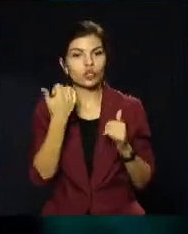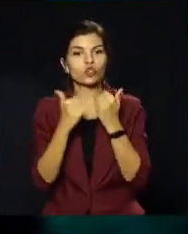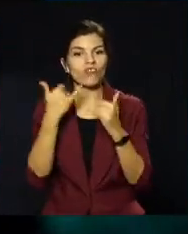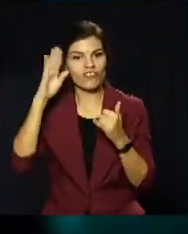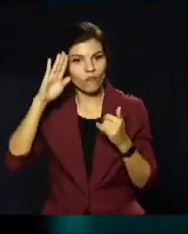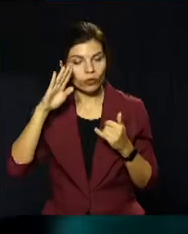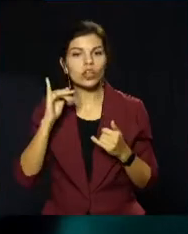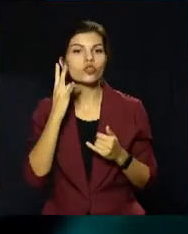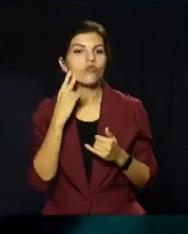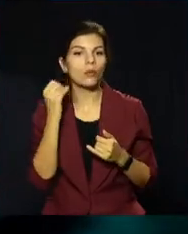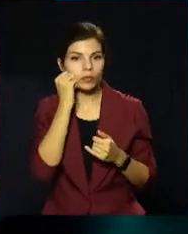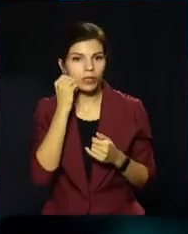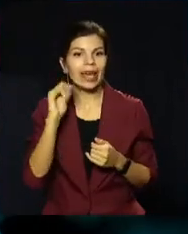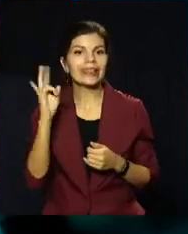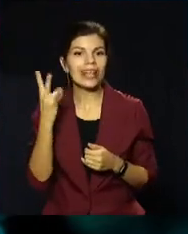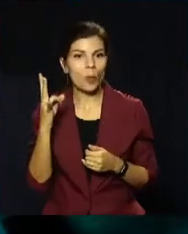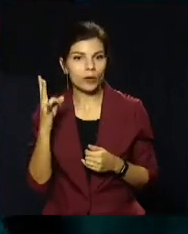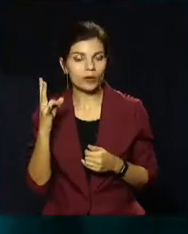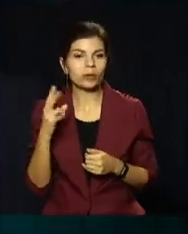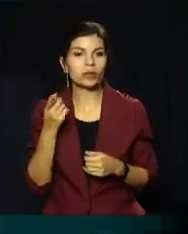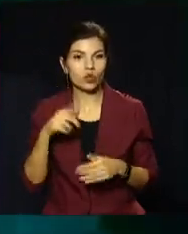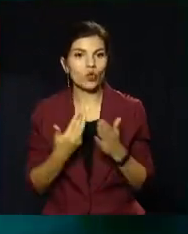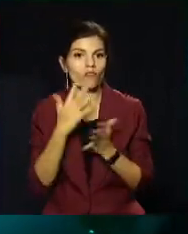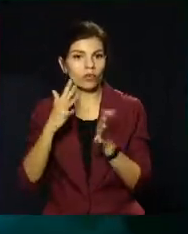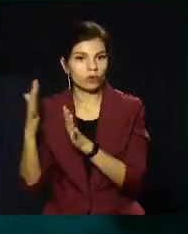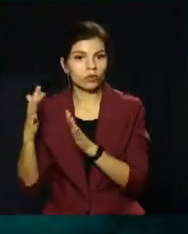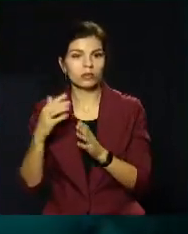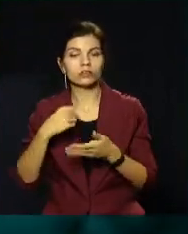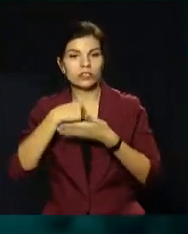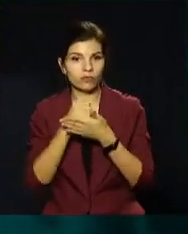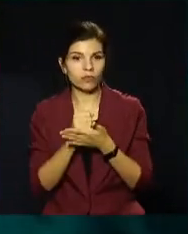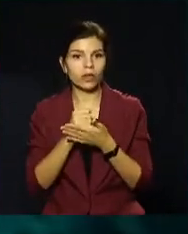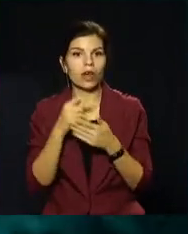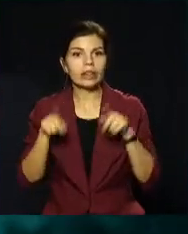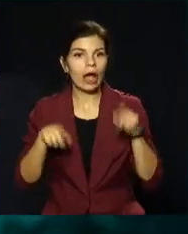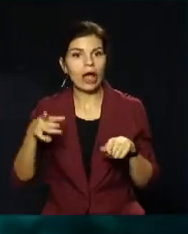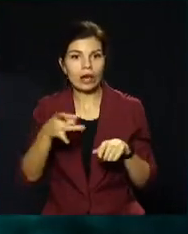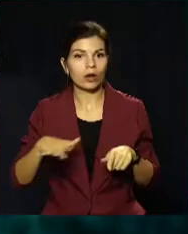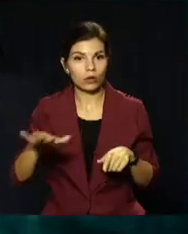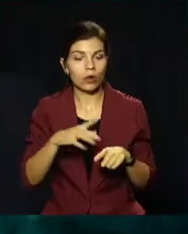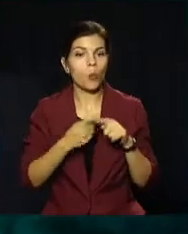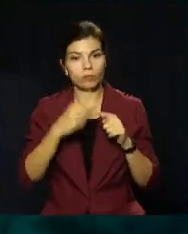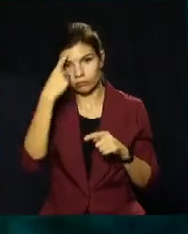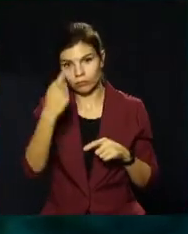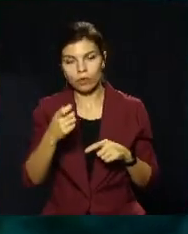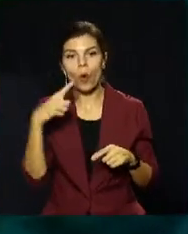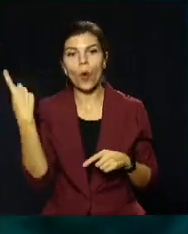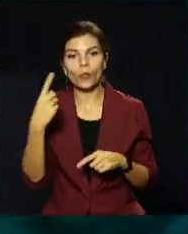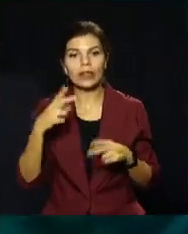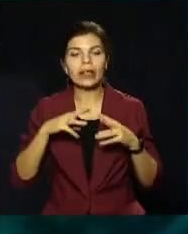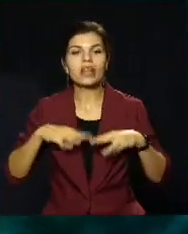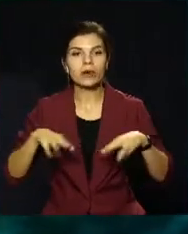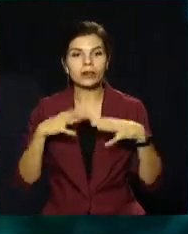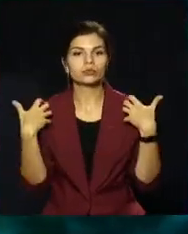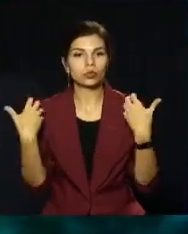Вод, Новомосковська та Нікополя. Також нові випадки хвороби зафіксували у деяких районах. Про це повідомили в обласному